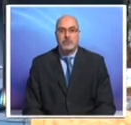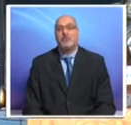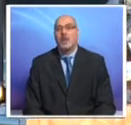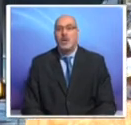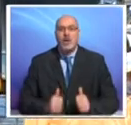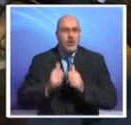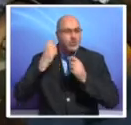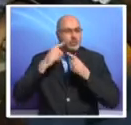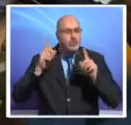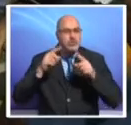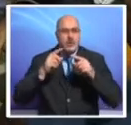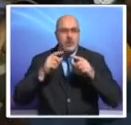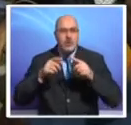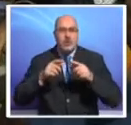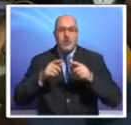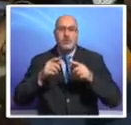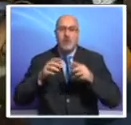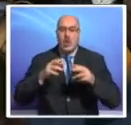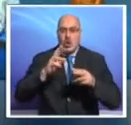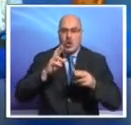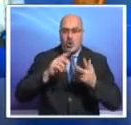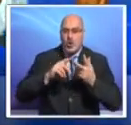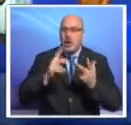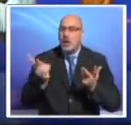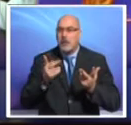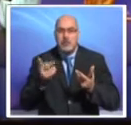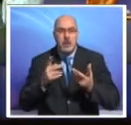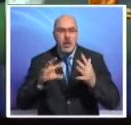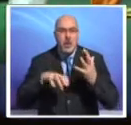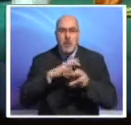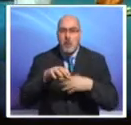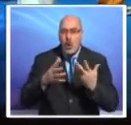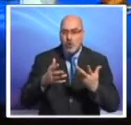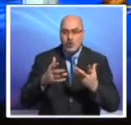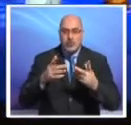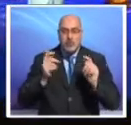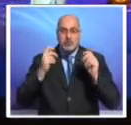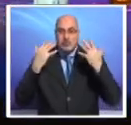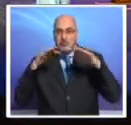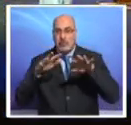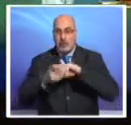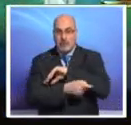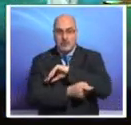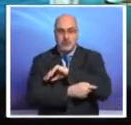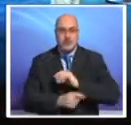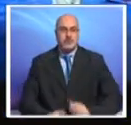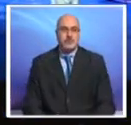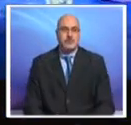نغمات تنوعت بين موسيقى الصف والقبائلي أبهجت الجمهور الحاضر.